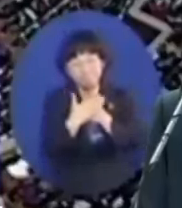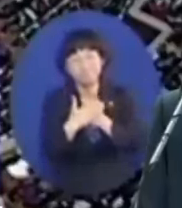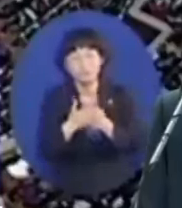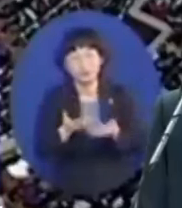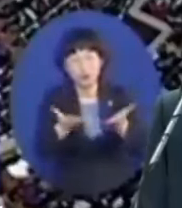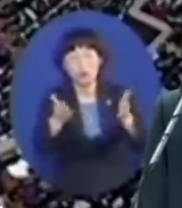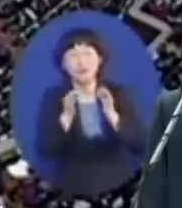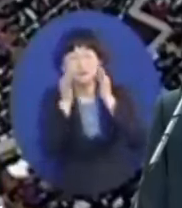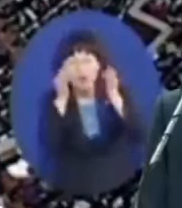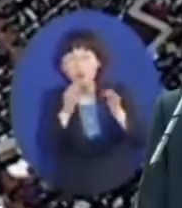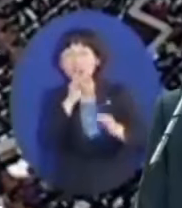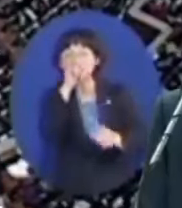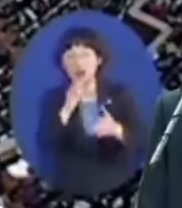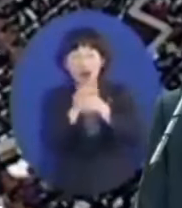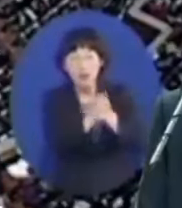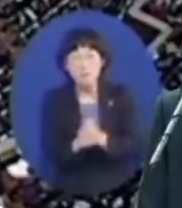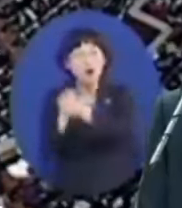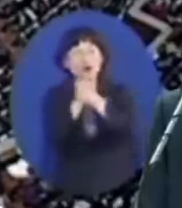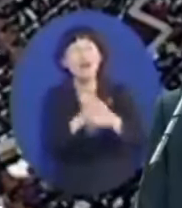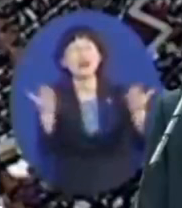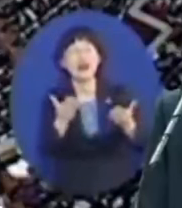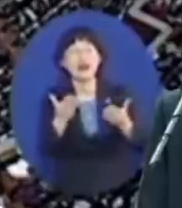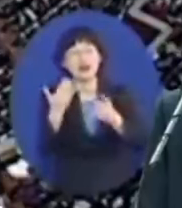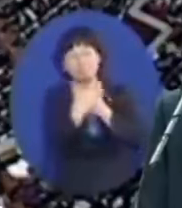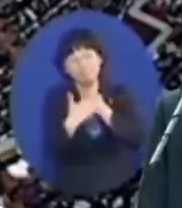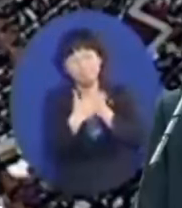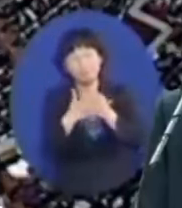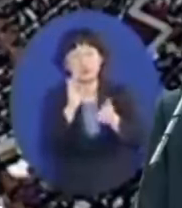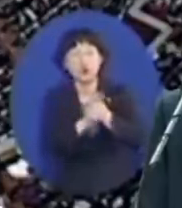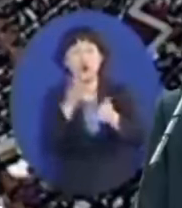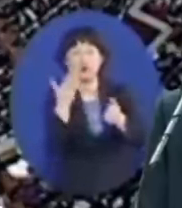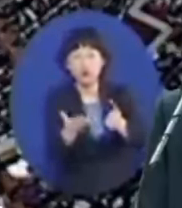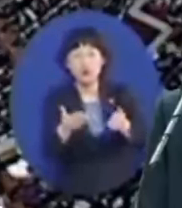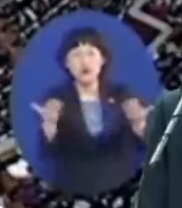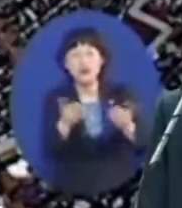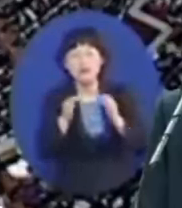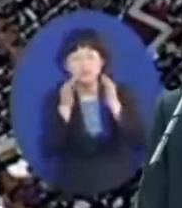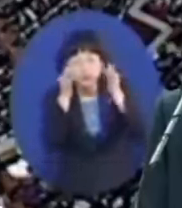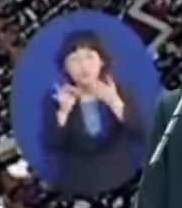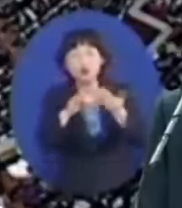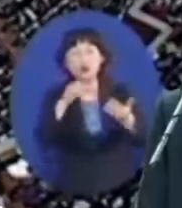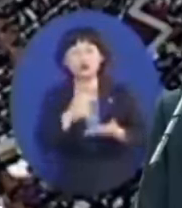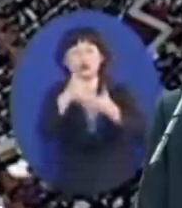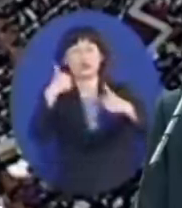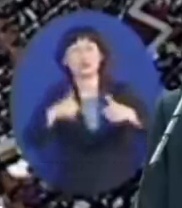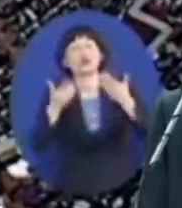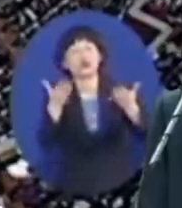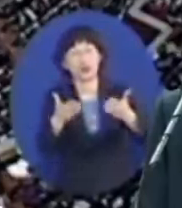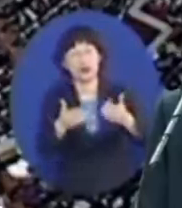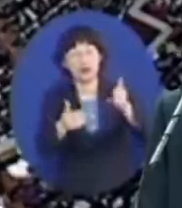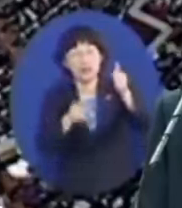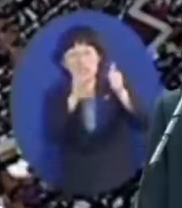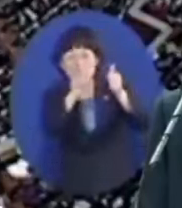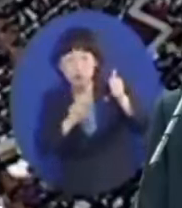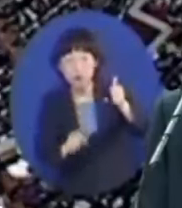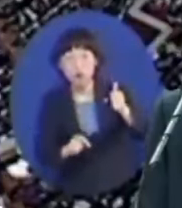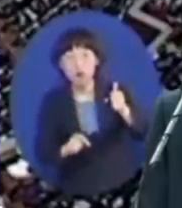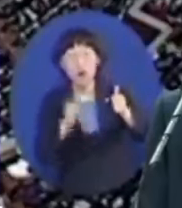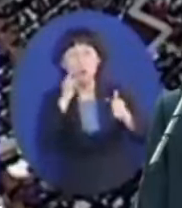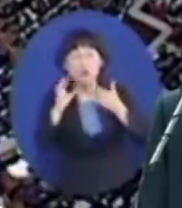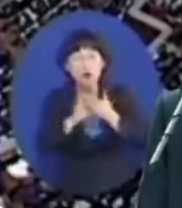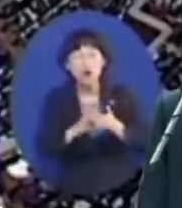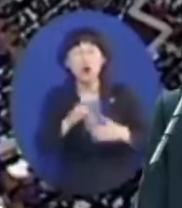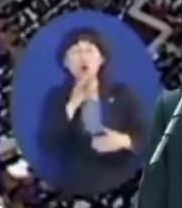힘쓰나니 화평의 일을 하고 덕을 세우는 일을 하면 주님을 기쁘게 한다는 것입니다. 히브리서 13장 16절에 오직